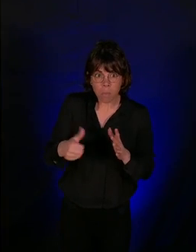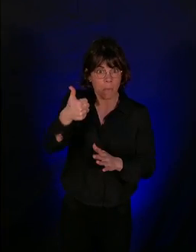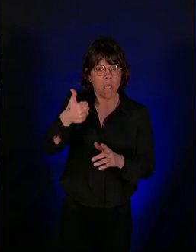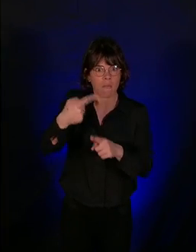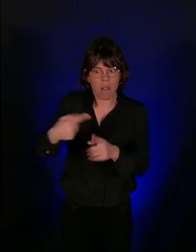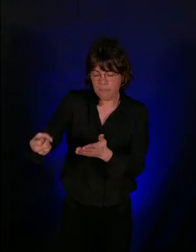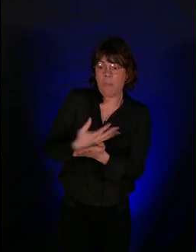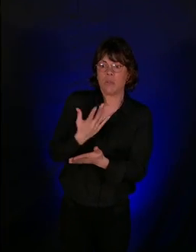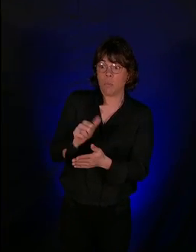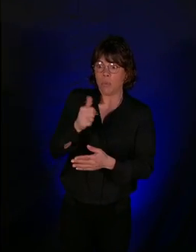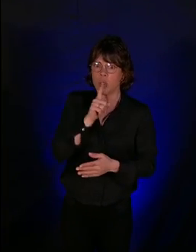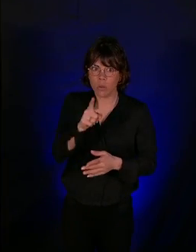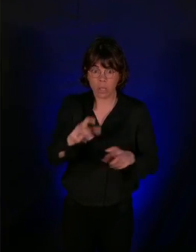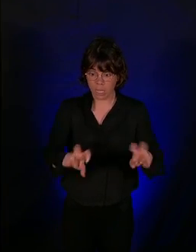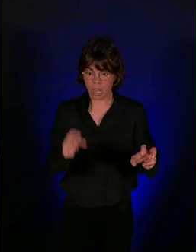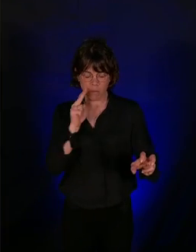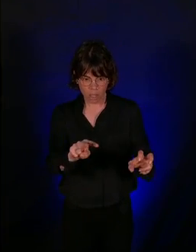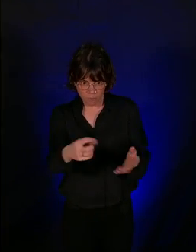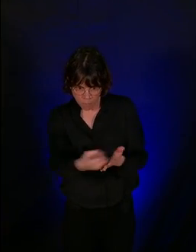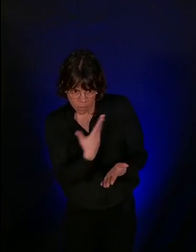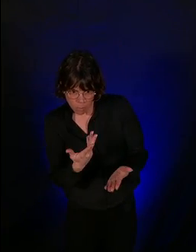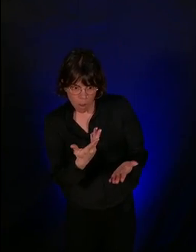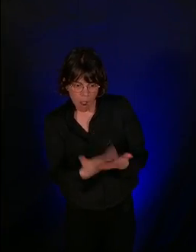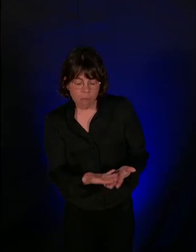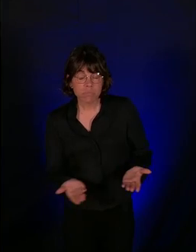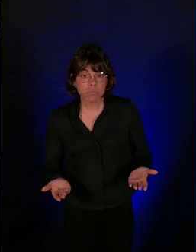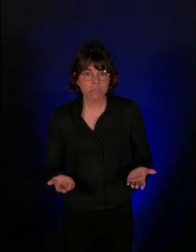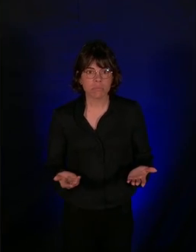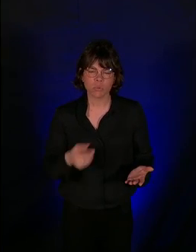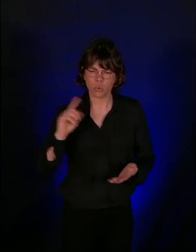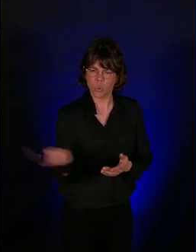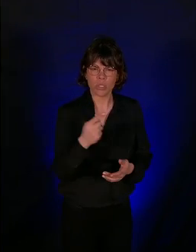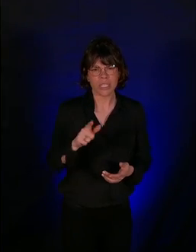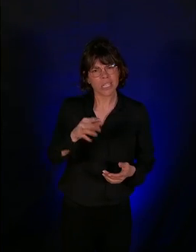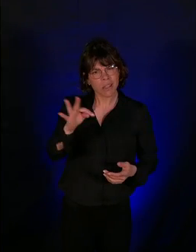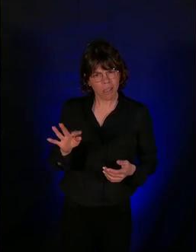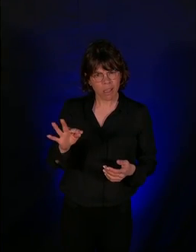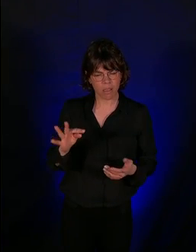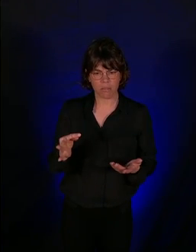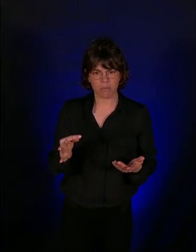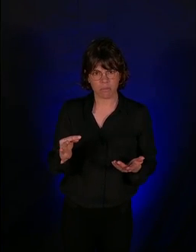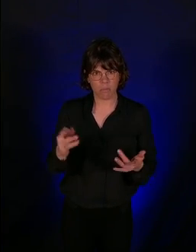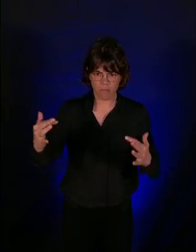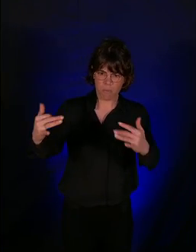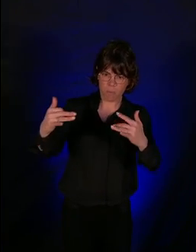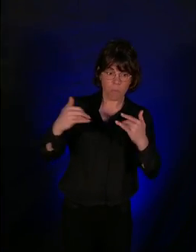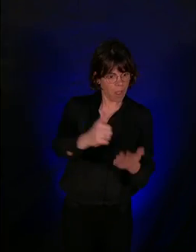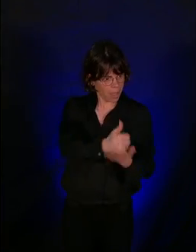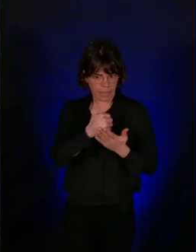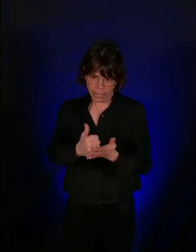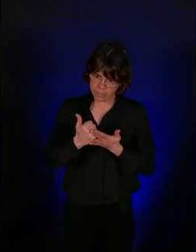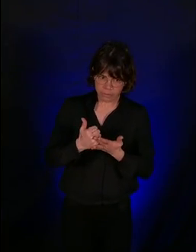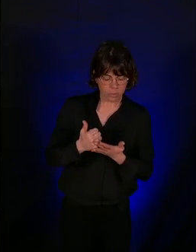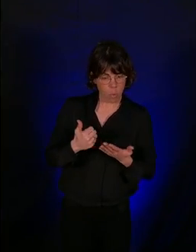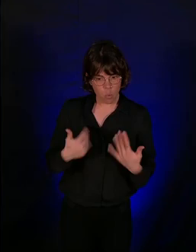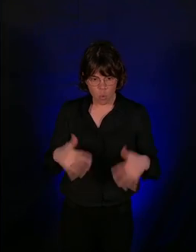l'a pris comme tout le monde dans les médias on a vu toute la CGT des autres entreprises commencer à débarquer pour nous soutenir on